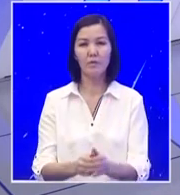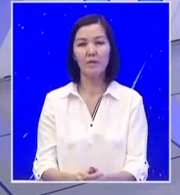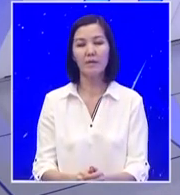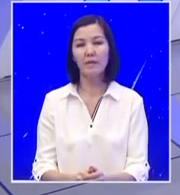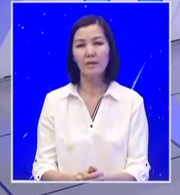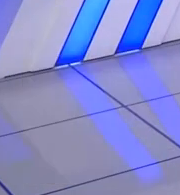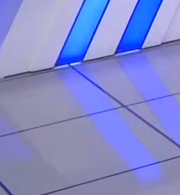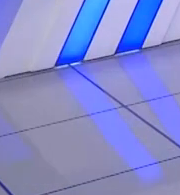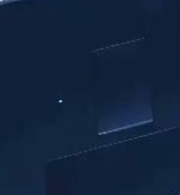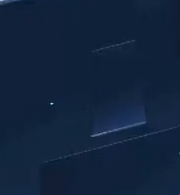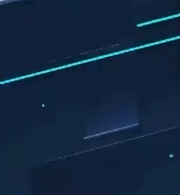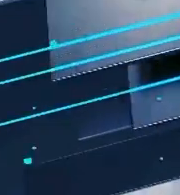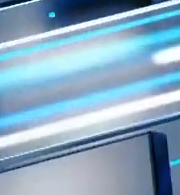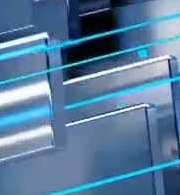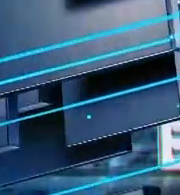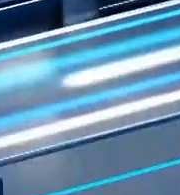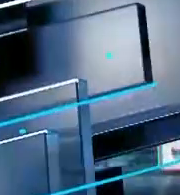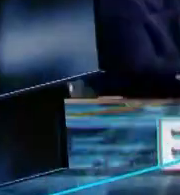көретіндеріңіз.